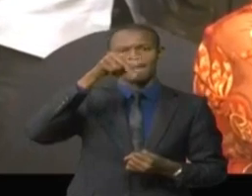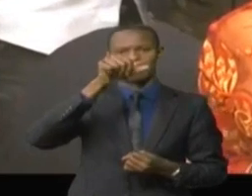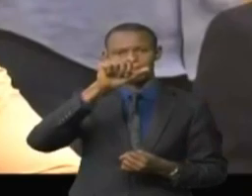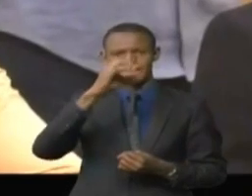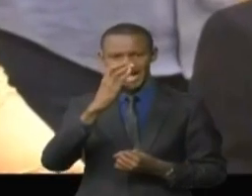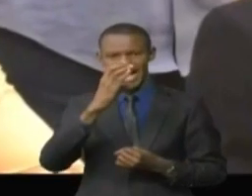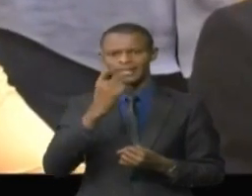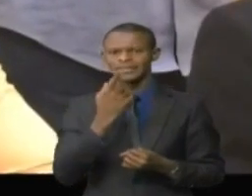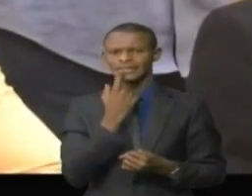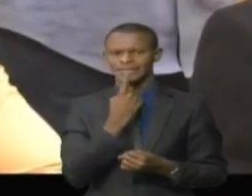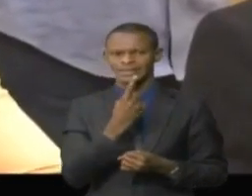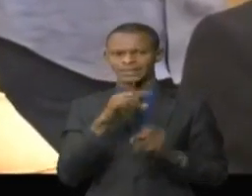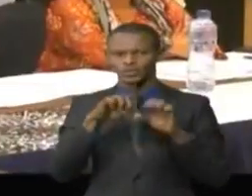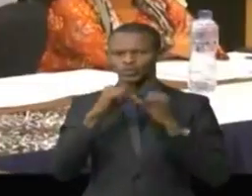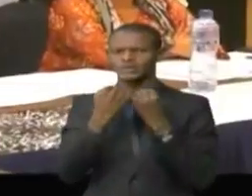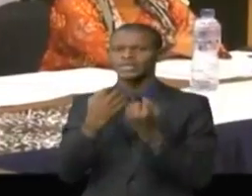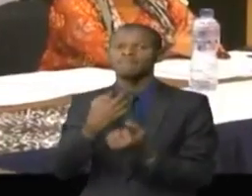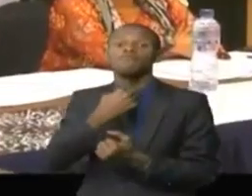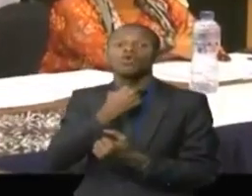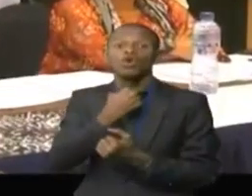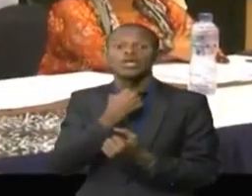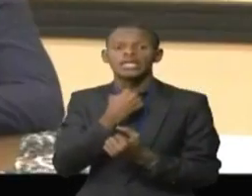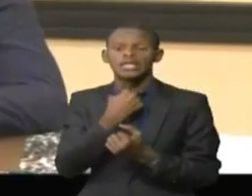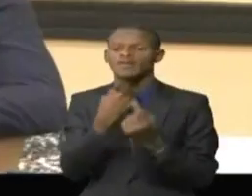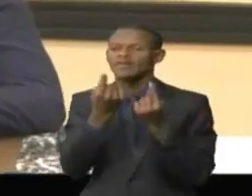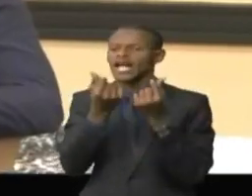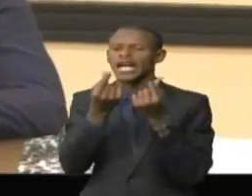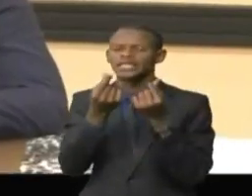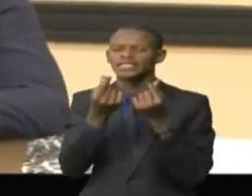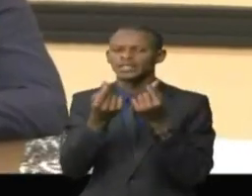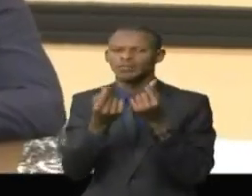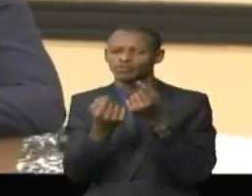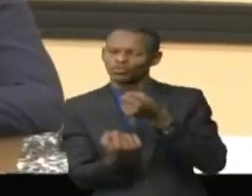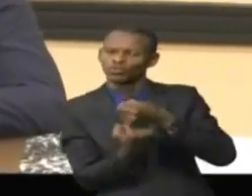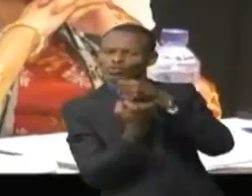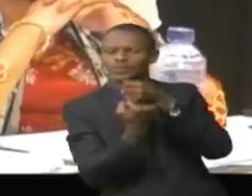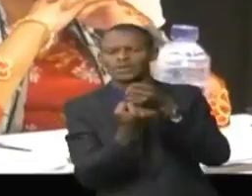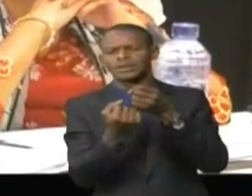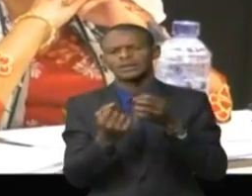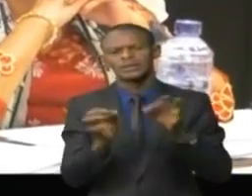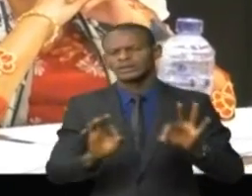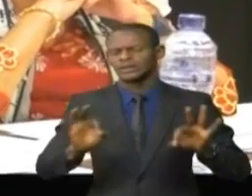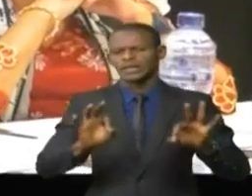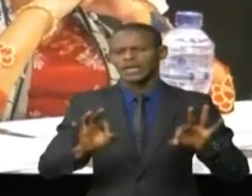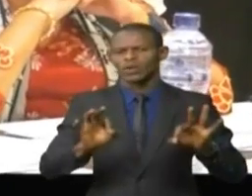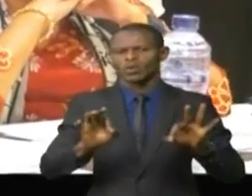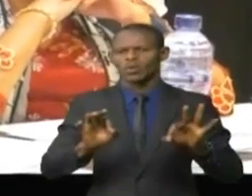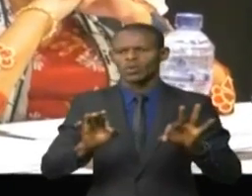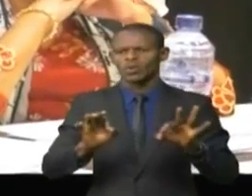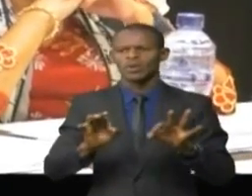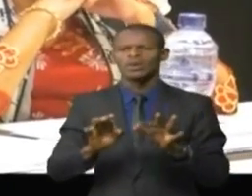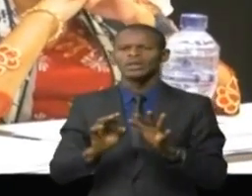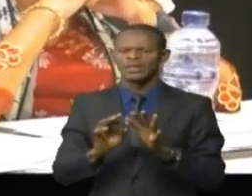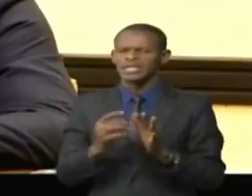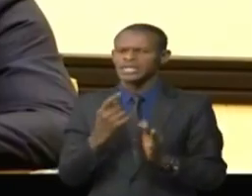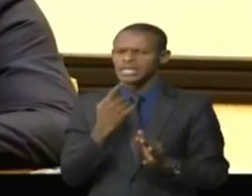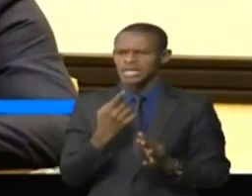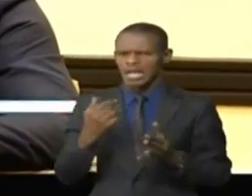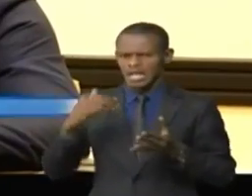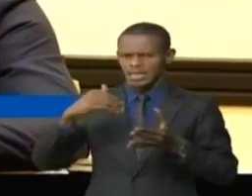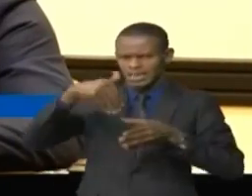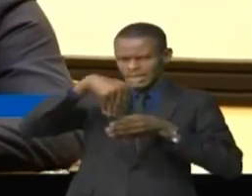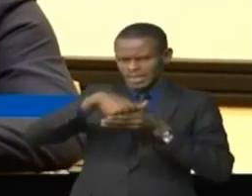sa relance. Pour ce faire, Maître Moukem Kengechai est revenu sur l'émission de CG Camille du Monde Vert. Dans l'imaginaire